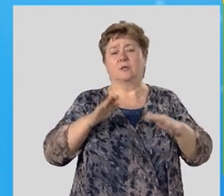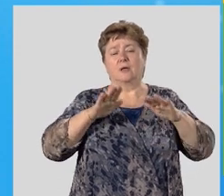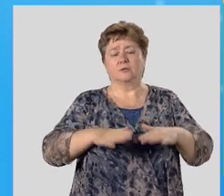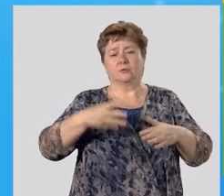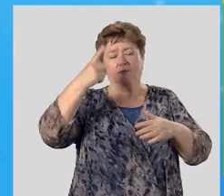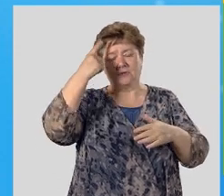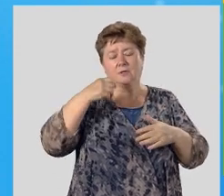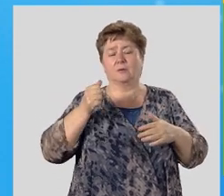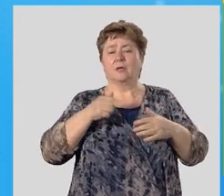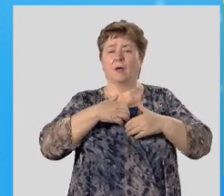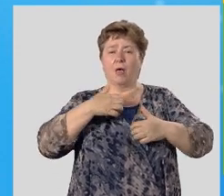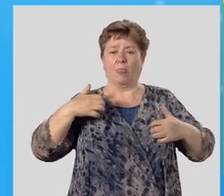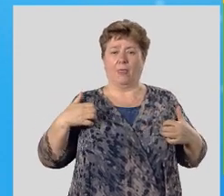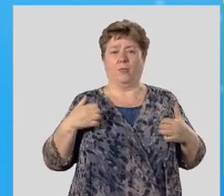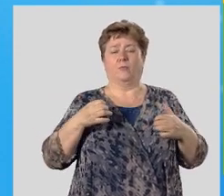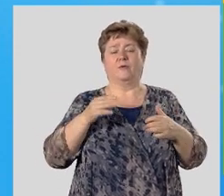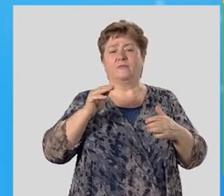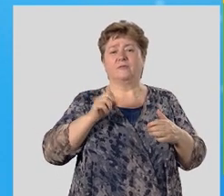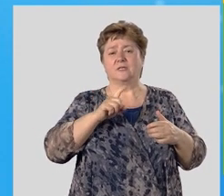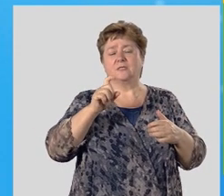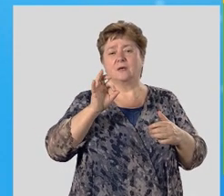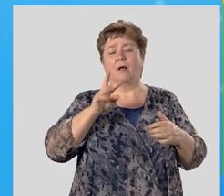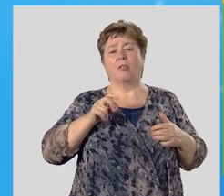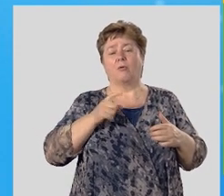основе знаний анатомии, физиологии.